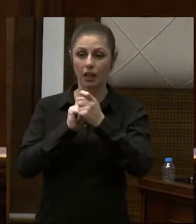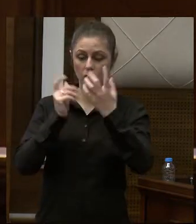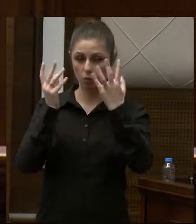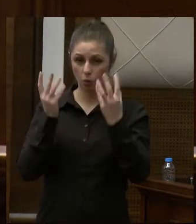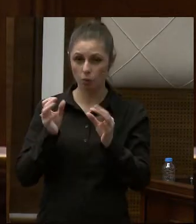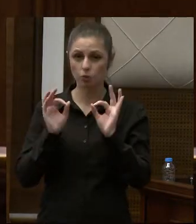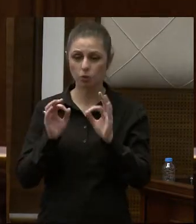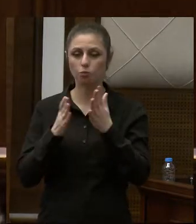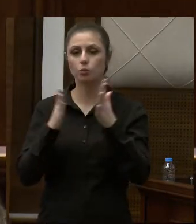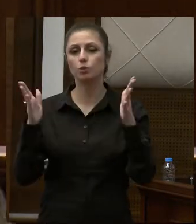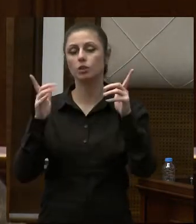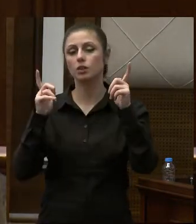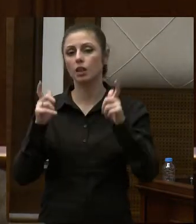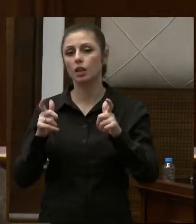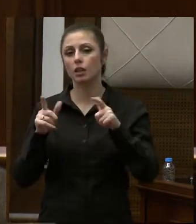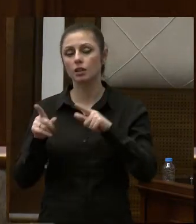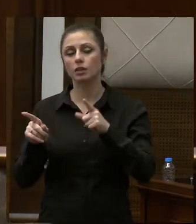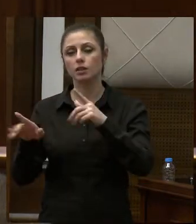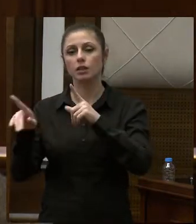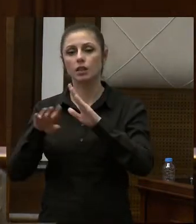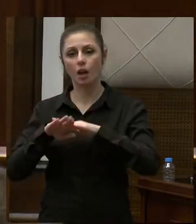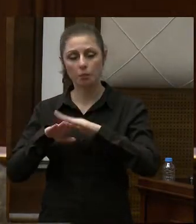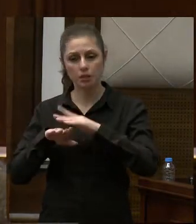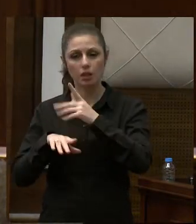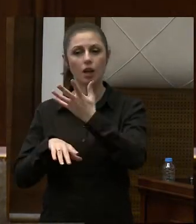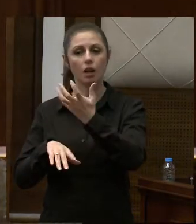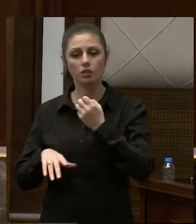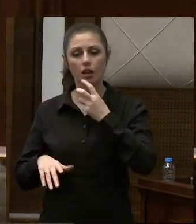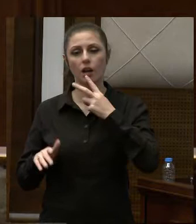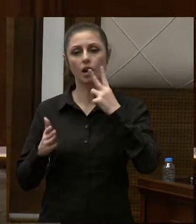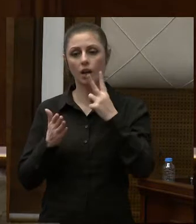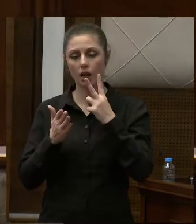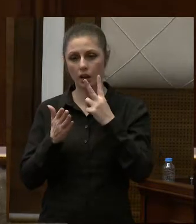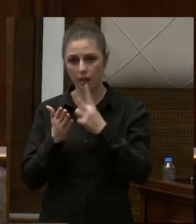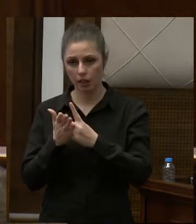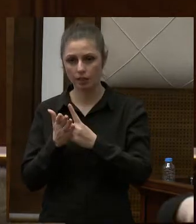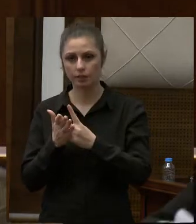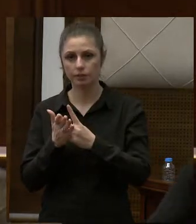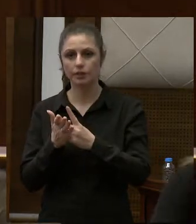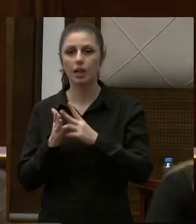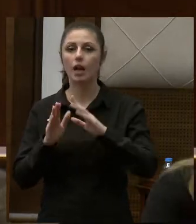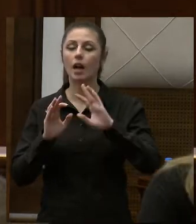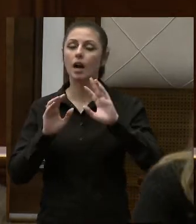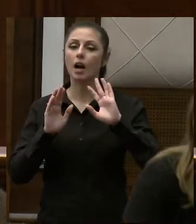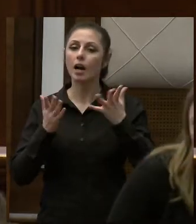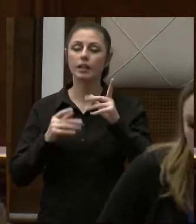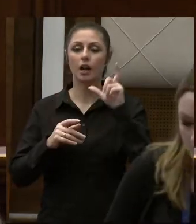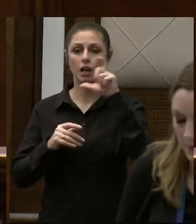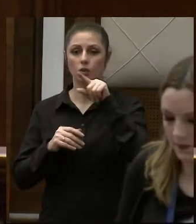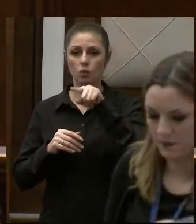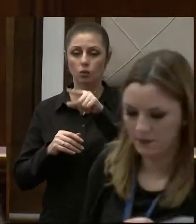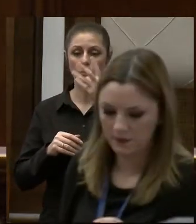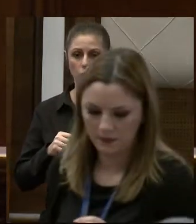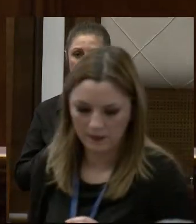halinde Büyükşehir'in yapacağı, alacağı karar karar hangi ayı kapsıyorsa o